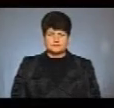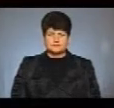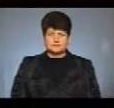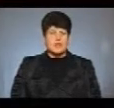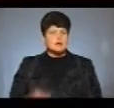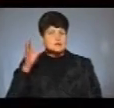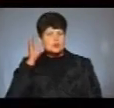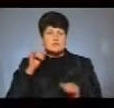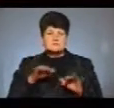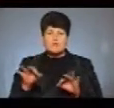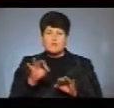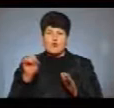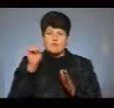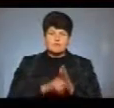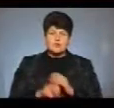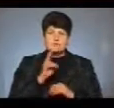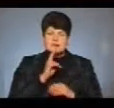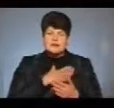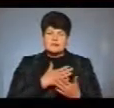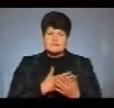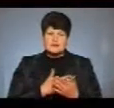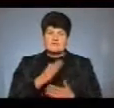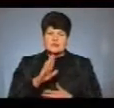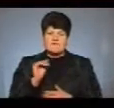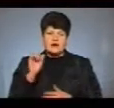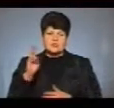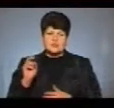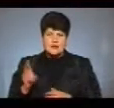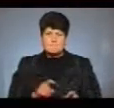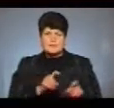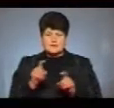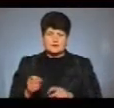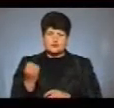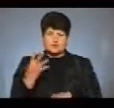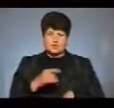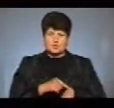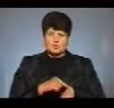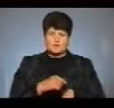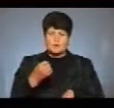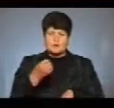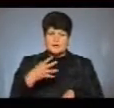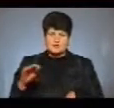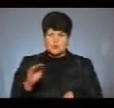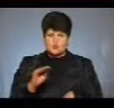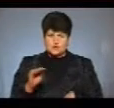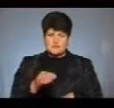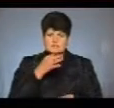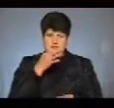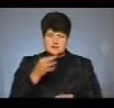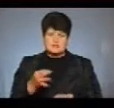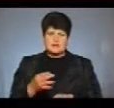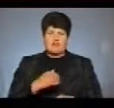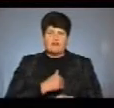Слухання справи про вбивство кременецького активіста Віталія Ващенка перенесли на 14 годину 15 жовтня, повідомила вдова